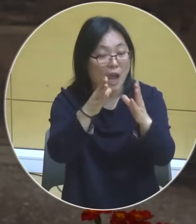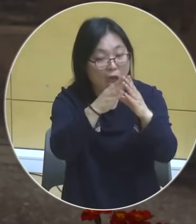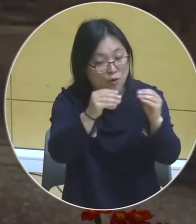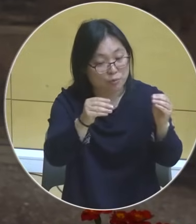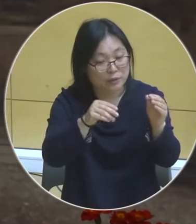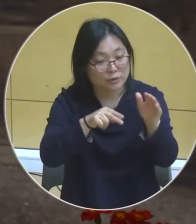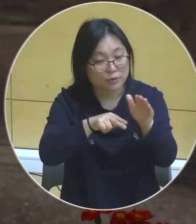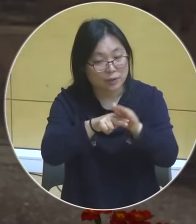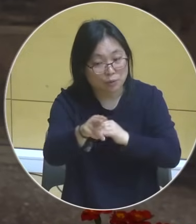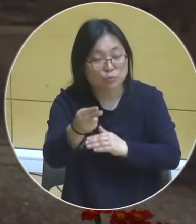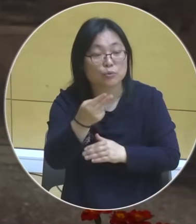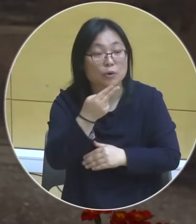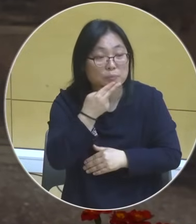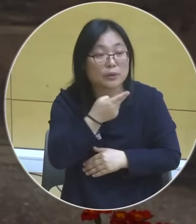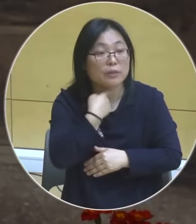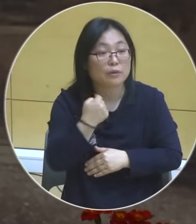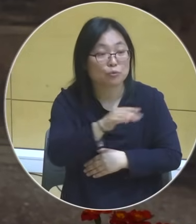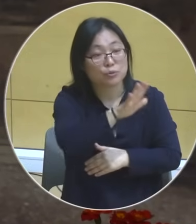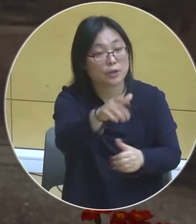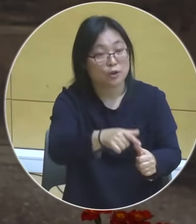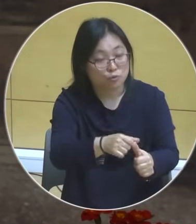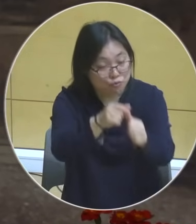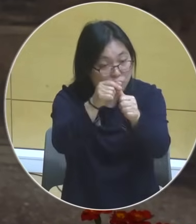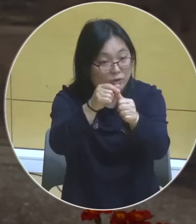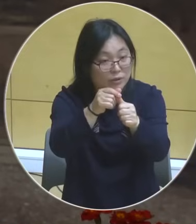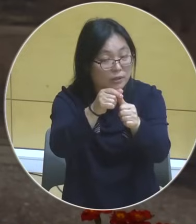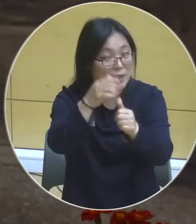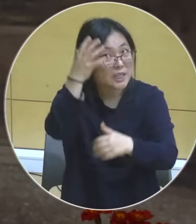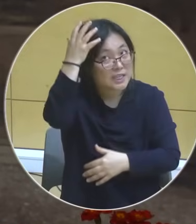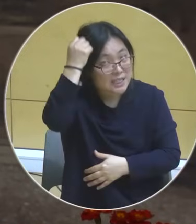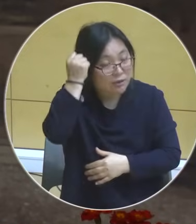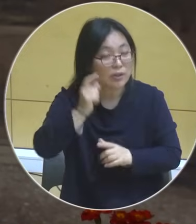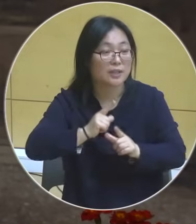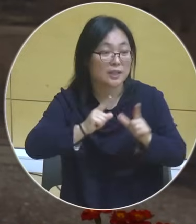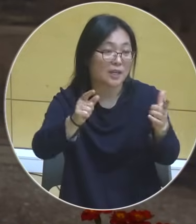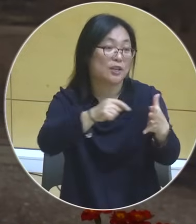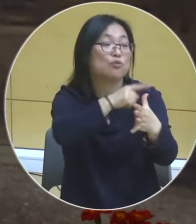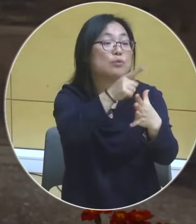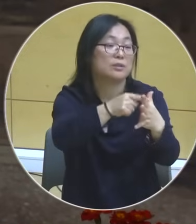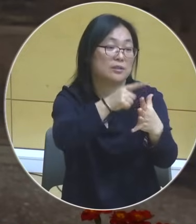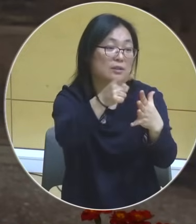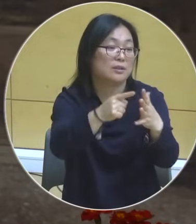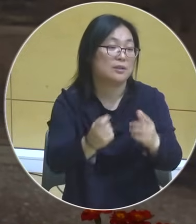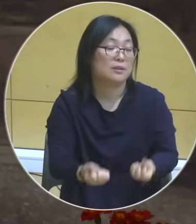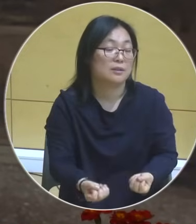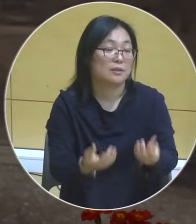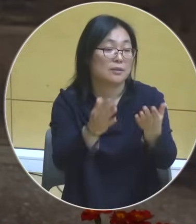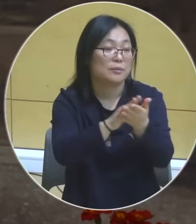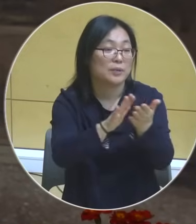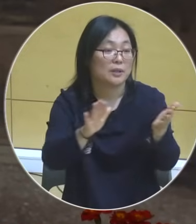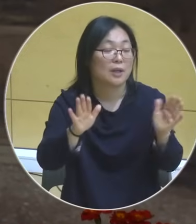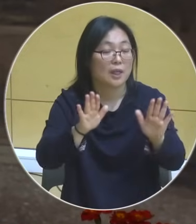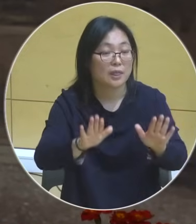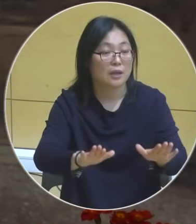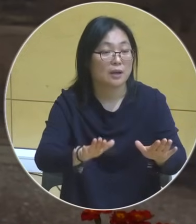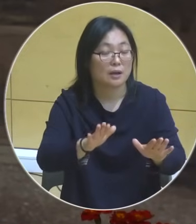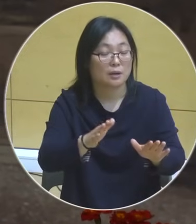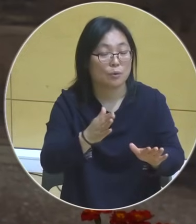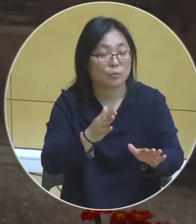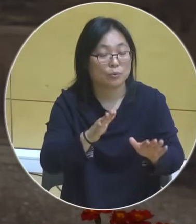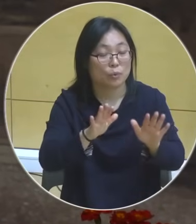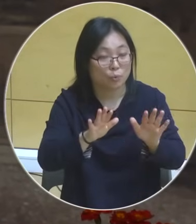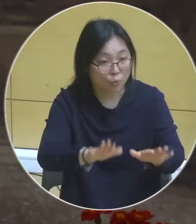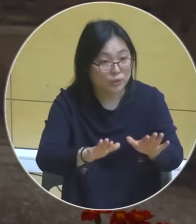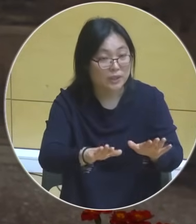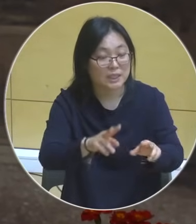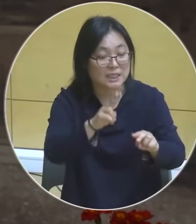이 우리의 구원받은 그 사실들을 다시 기념하는 날이 바로 유월절입니다. 내가 오늘 이 자리에